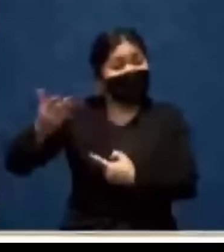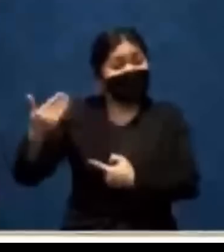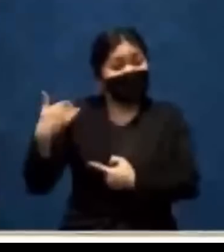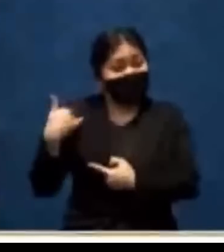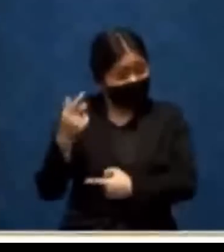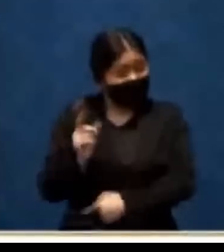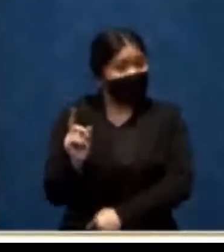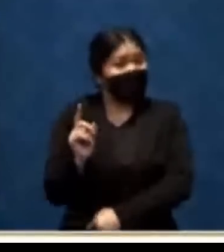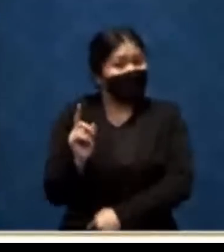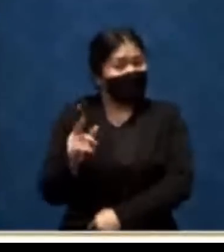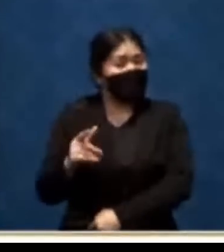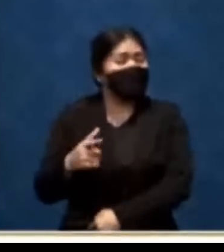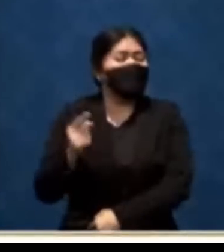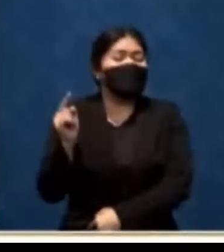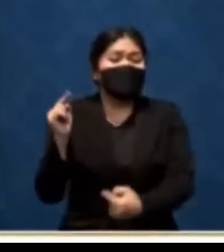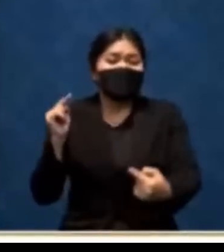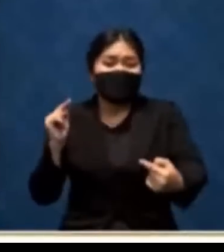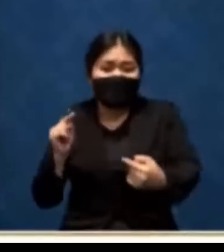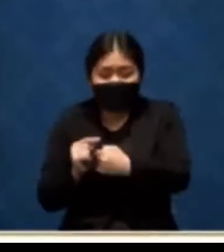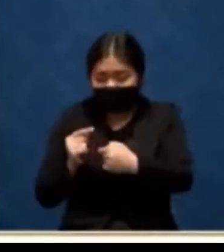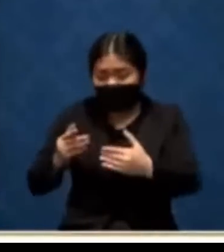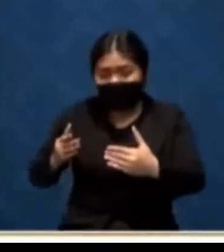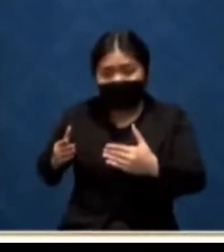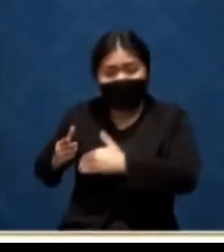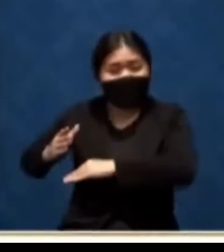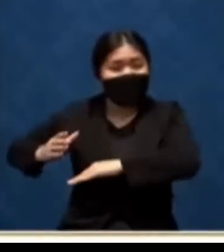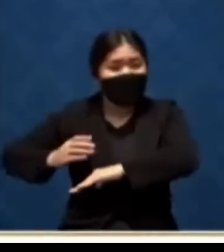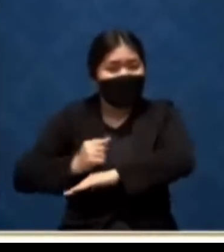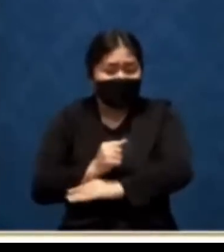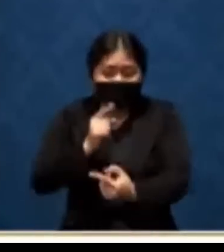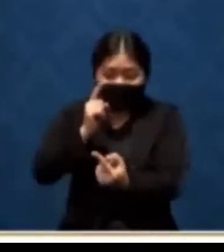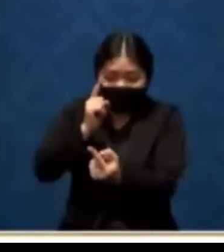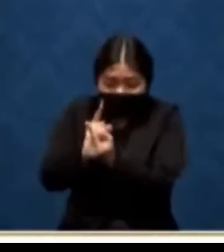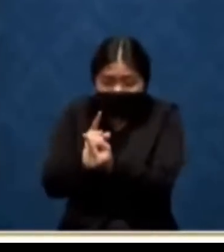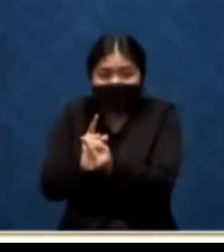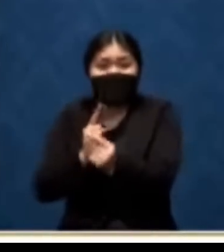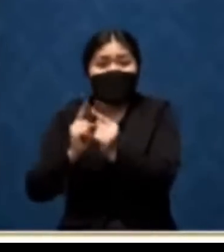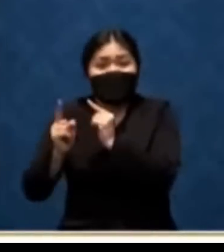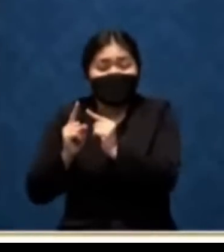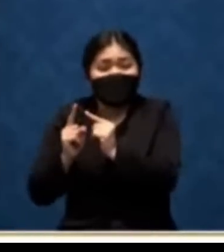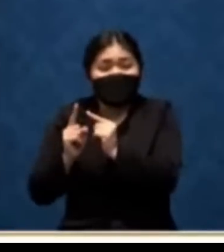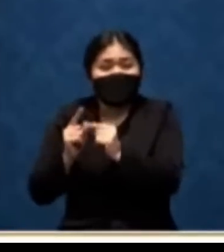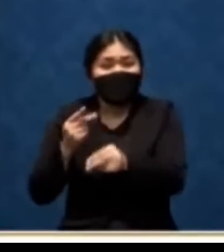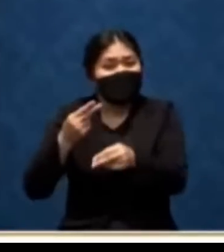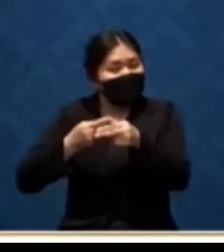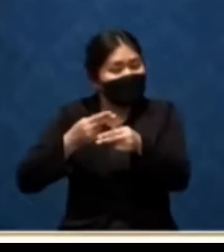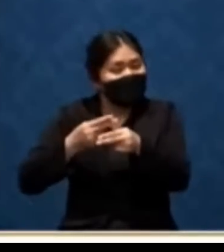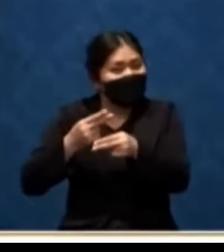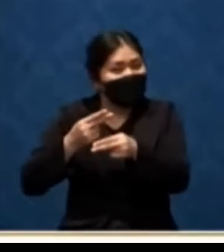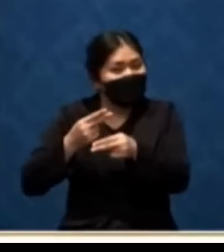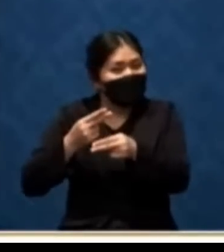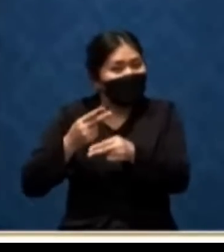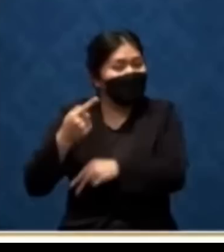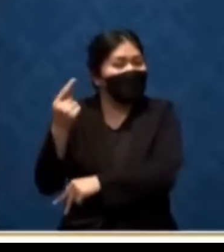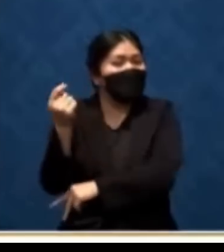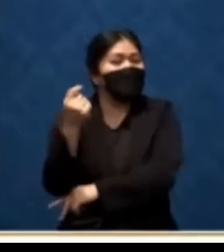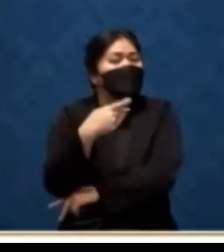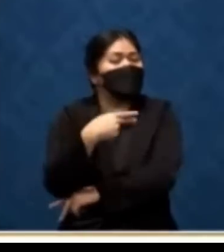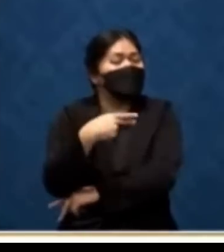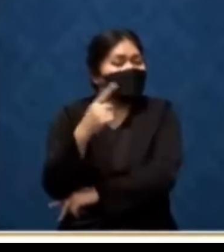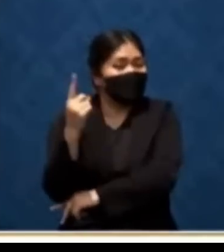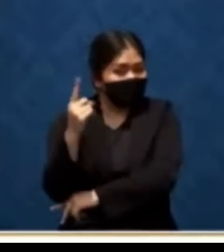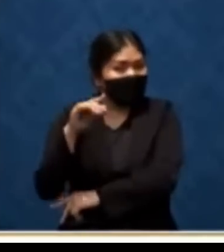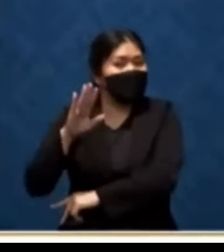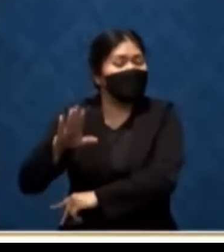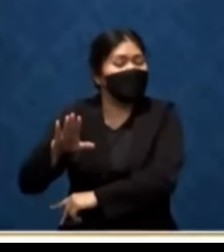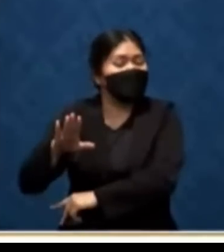าคนมีสีมีอำนาจด้วยเช่นกันครับลายที่สำคัญคือพลเอกทอทงหนึ่งในนายทหารน้องรักของ